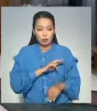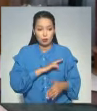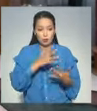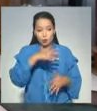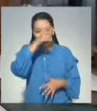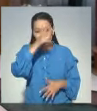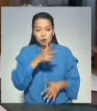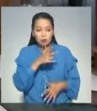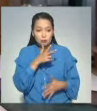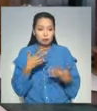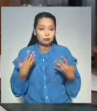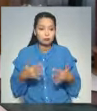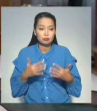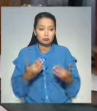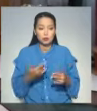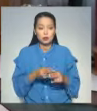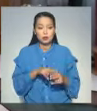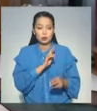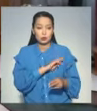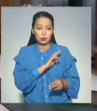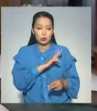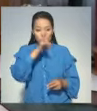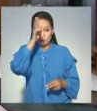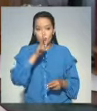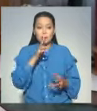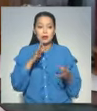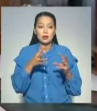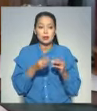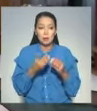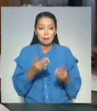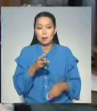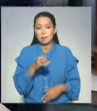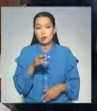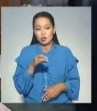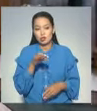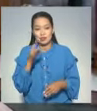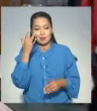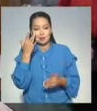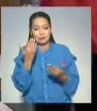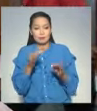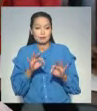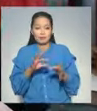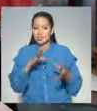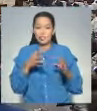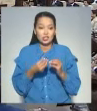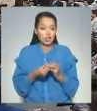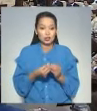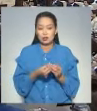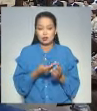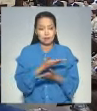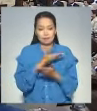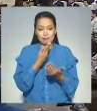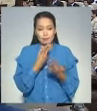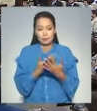кез келген салада үш айда ол менеджер ретінде айтатын болсам, ол нәтижесін көрсететін уақыт емес.